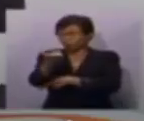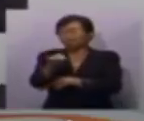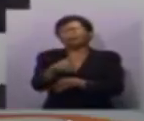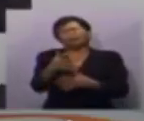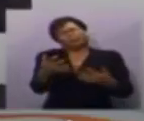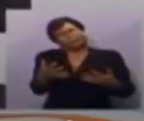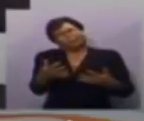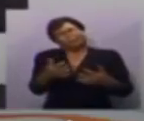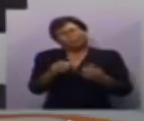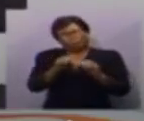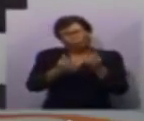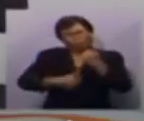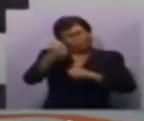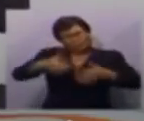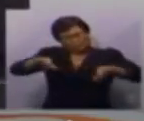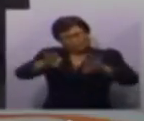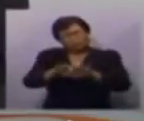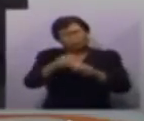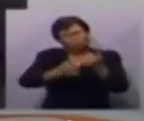lebih kepada